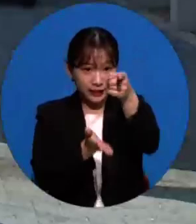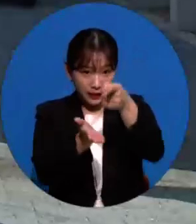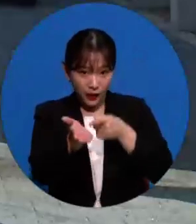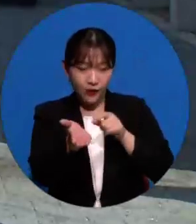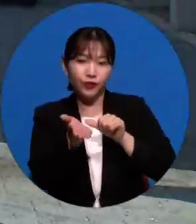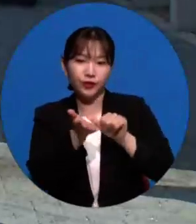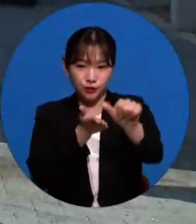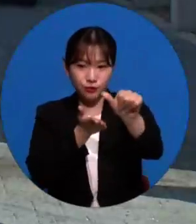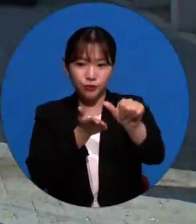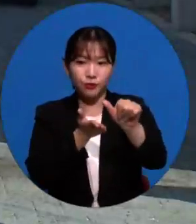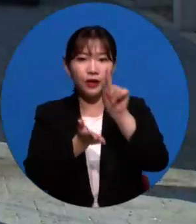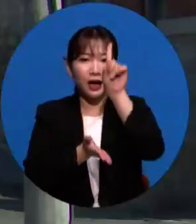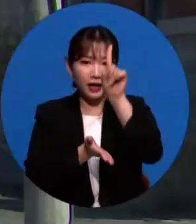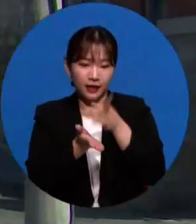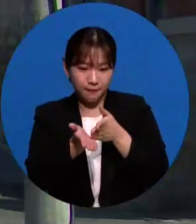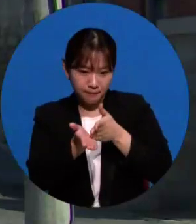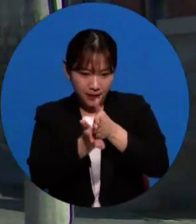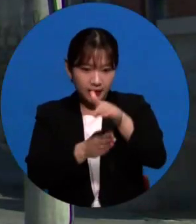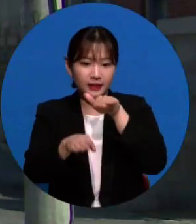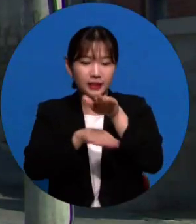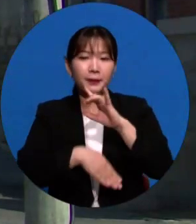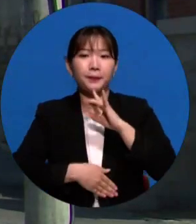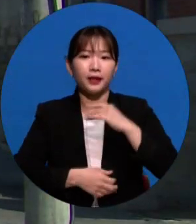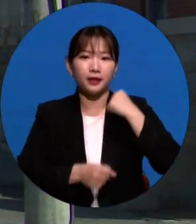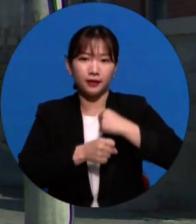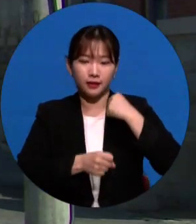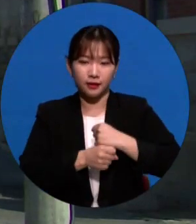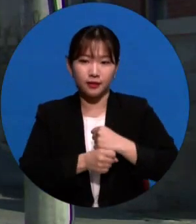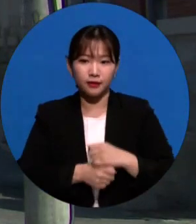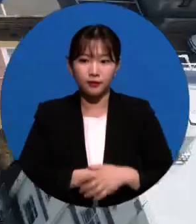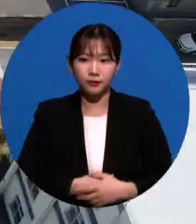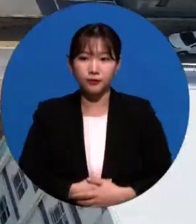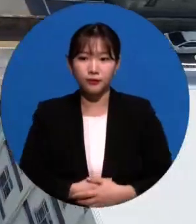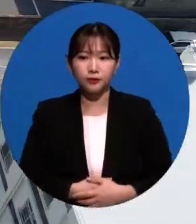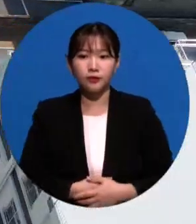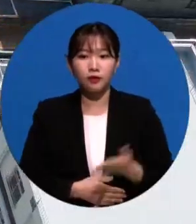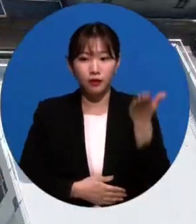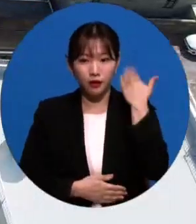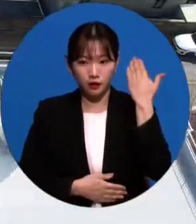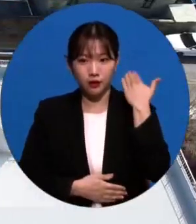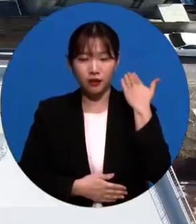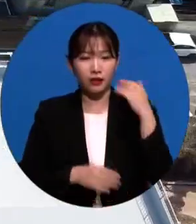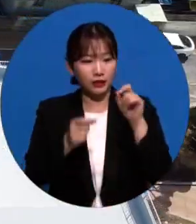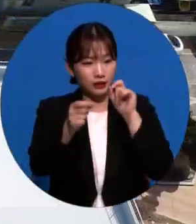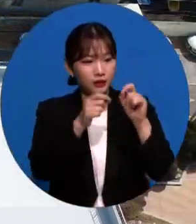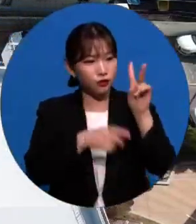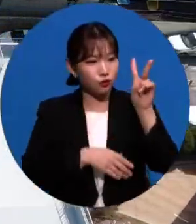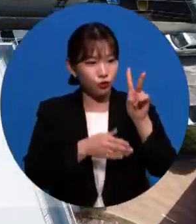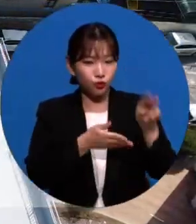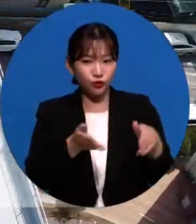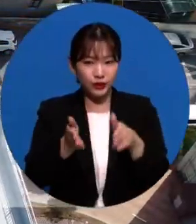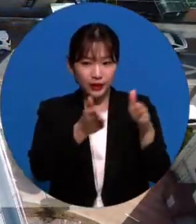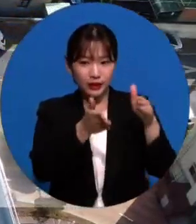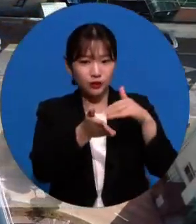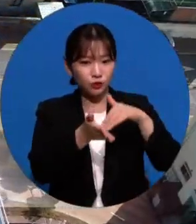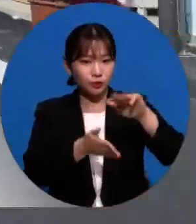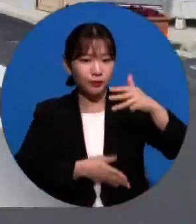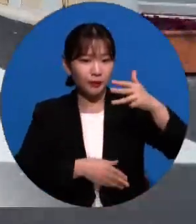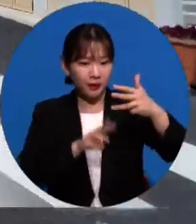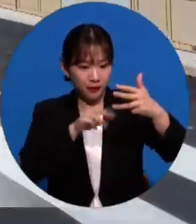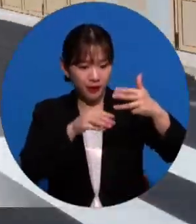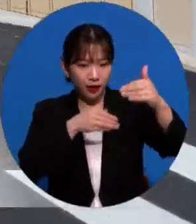지우고 한 개 일방통행 차로만 남겨놨습니다. 앞서 인근 두 개 노선 800m